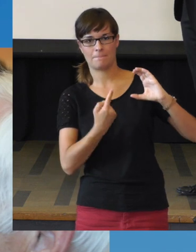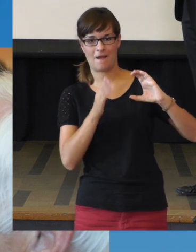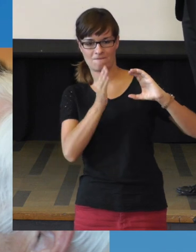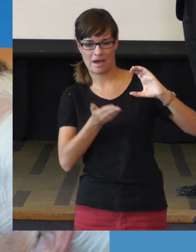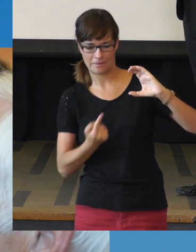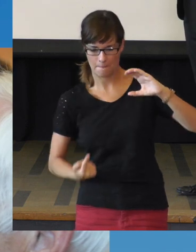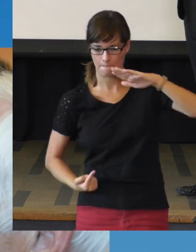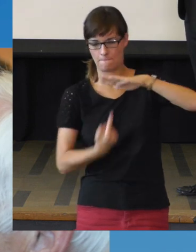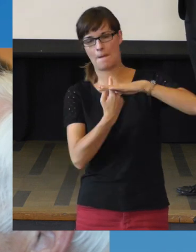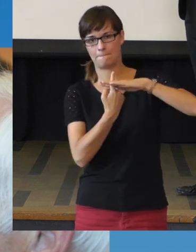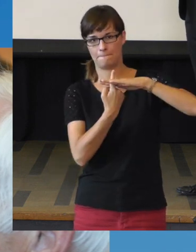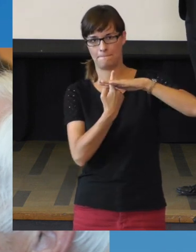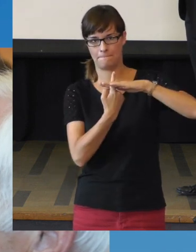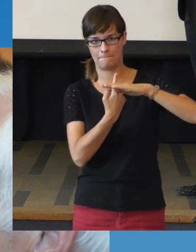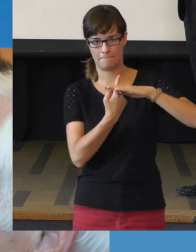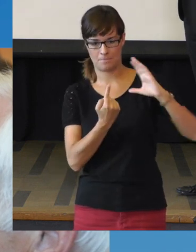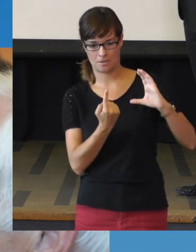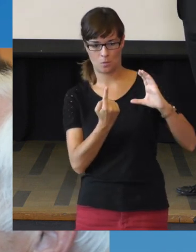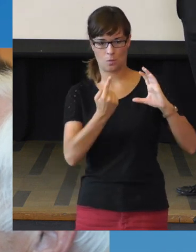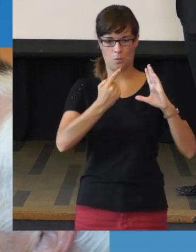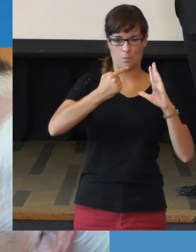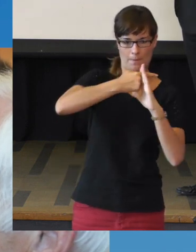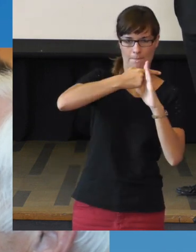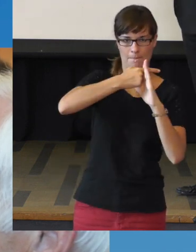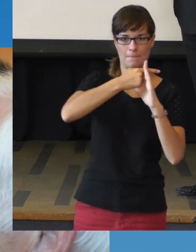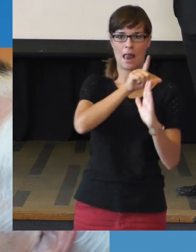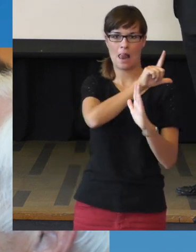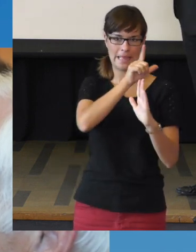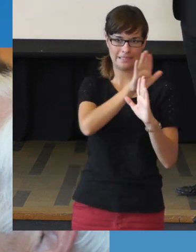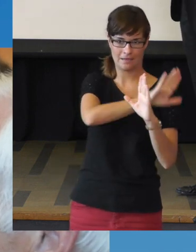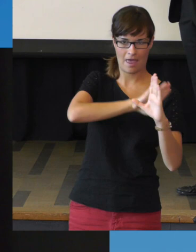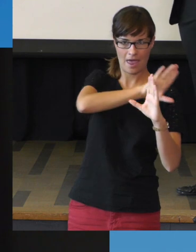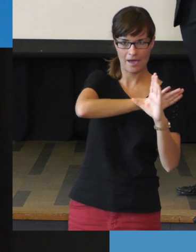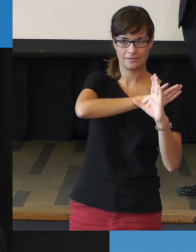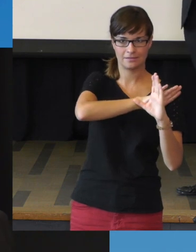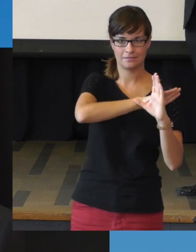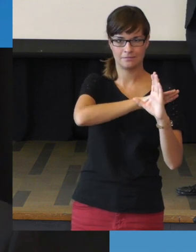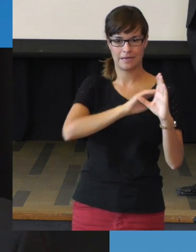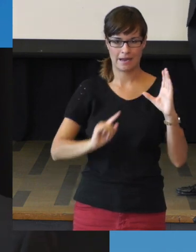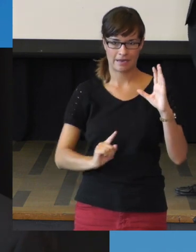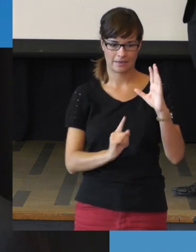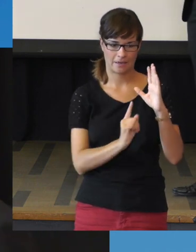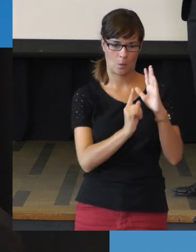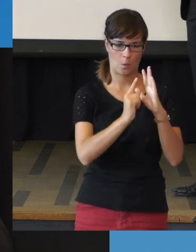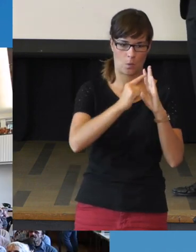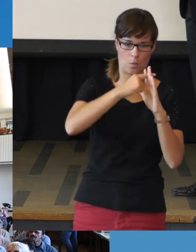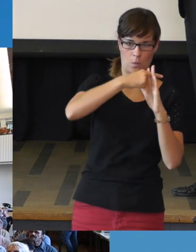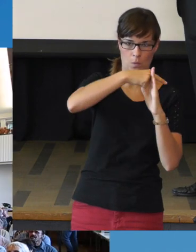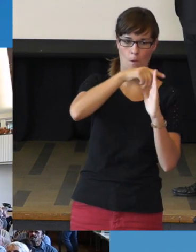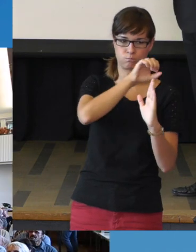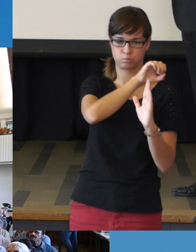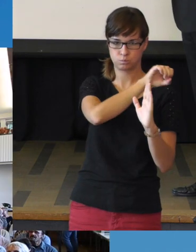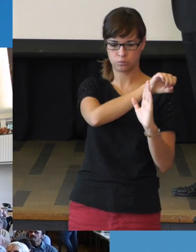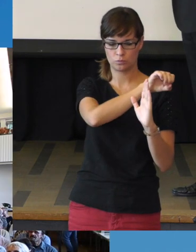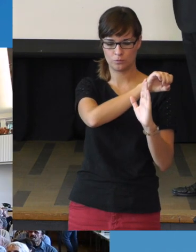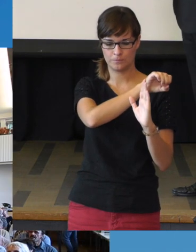um dann in das linke Herz rüberzukommen, führen dann einen dicken Katheter in den linken Vorhof ein.